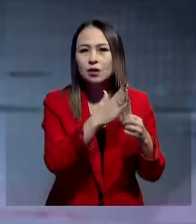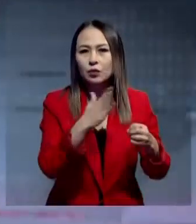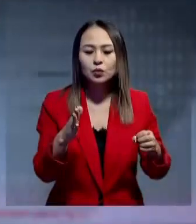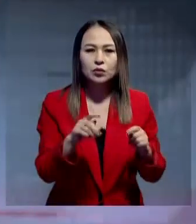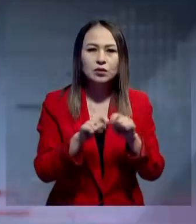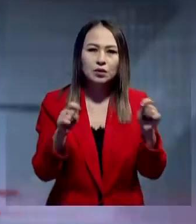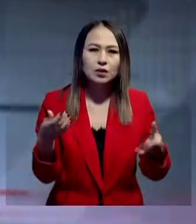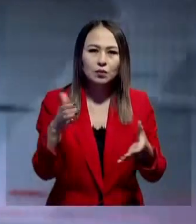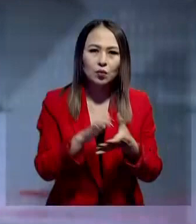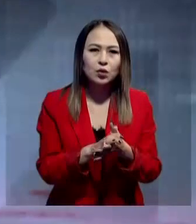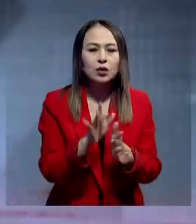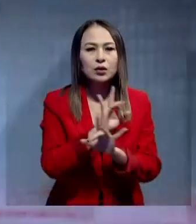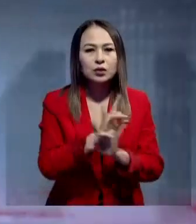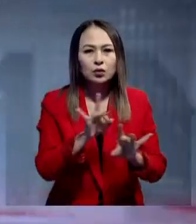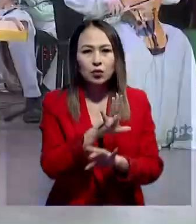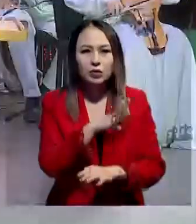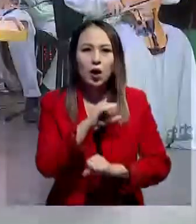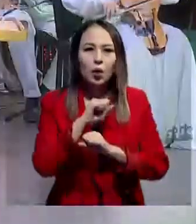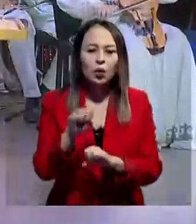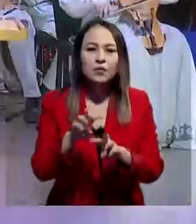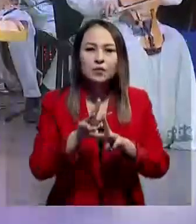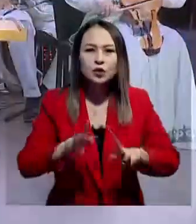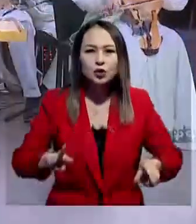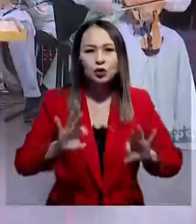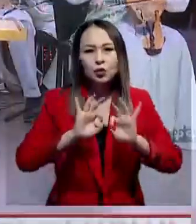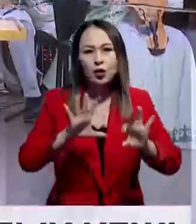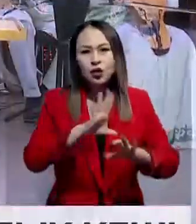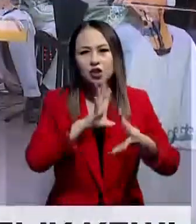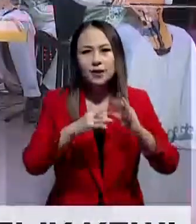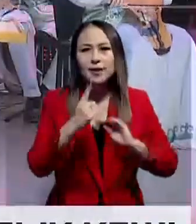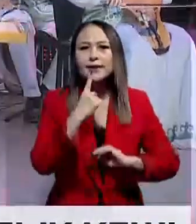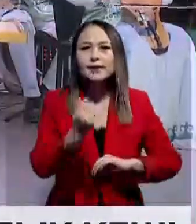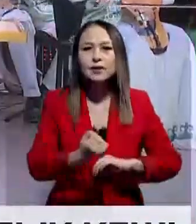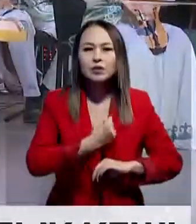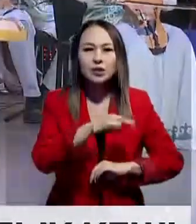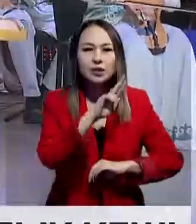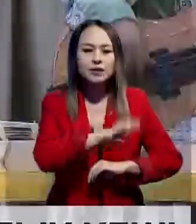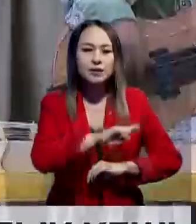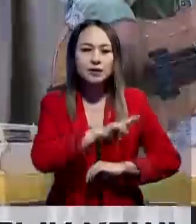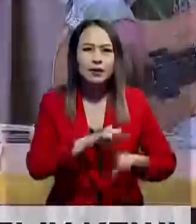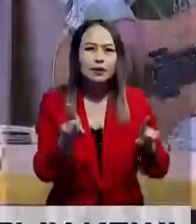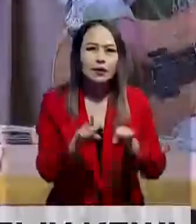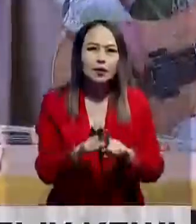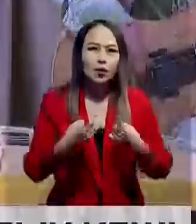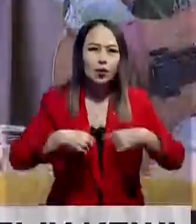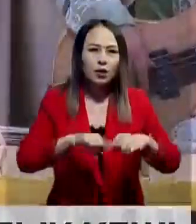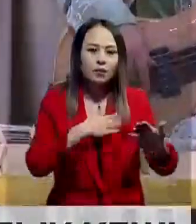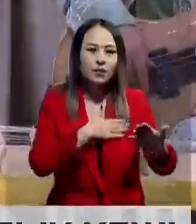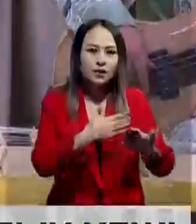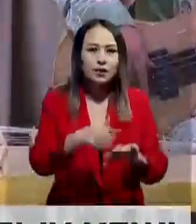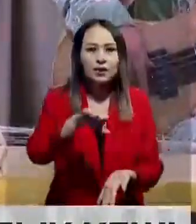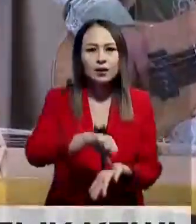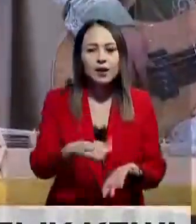15-тен астам туындысын таныстырып, өлеңдерін оқыды. Қорғаныс министрлігі ұйытқы болған шараға әскери қызметкерлер, сала ардагерлері мен